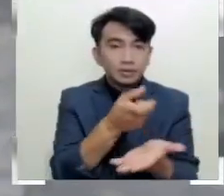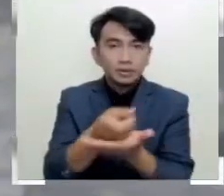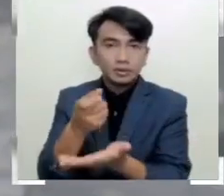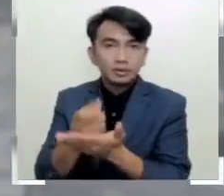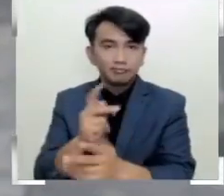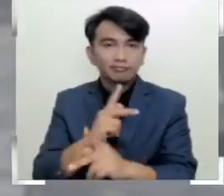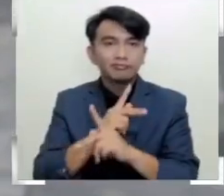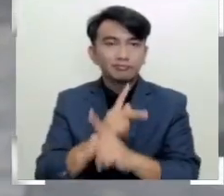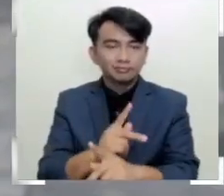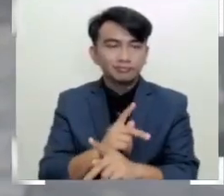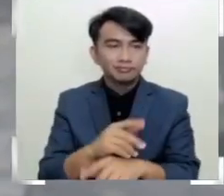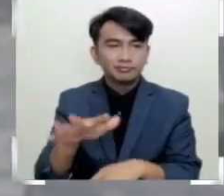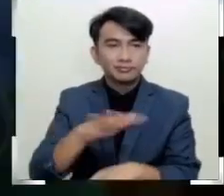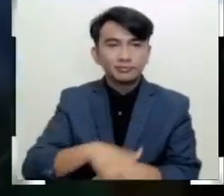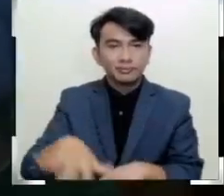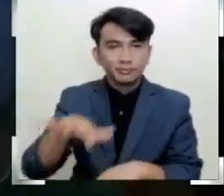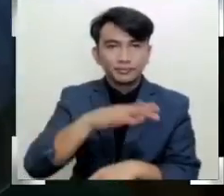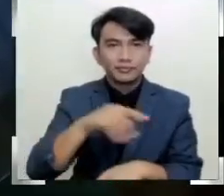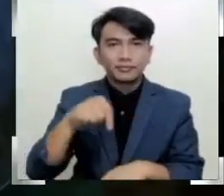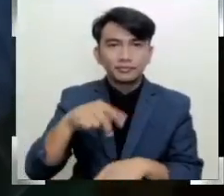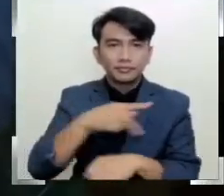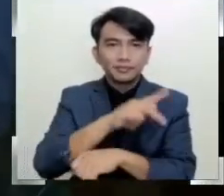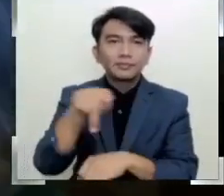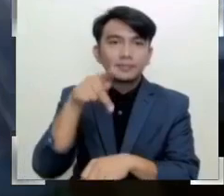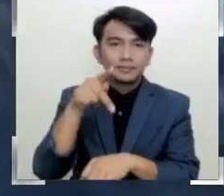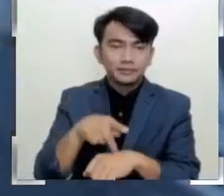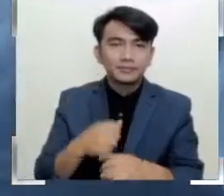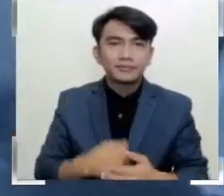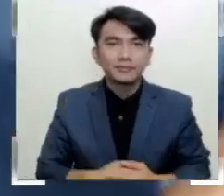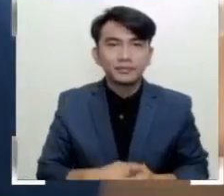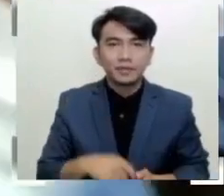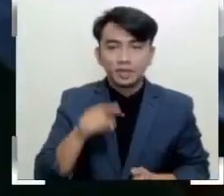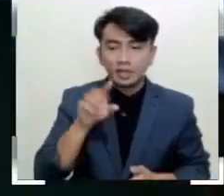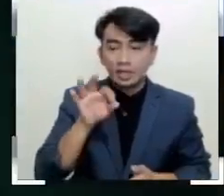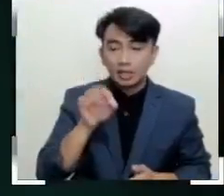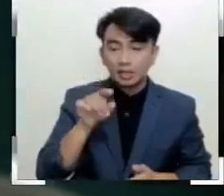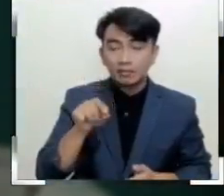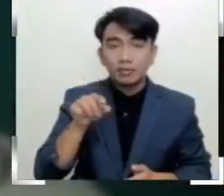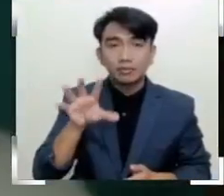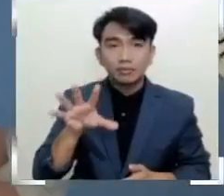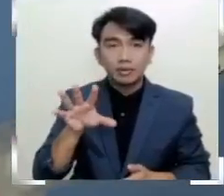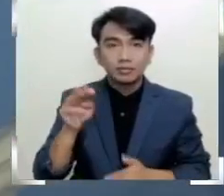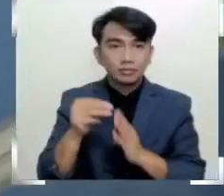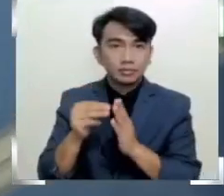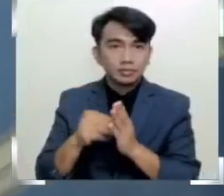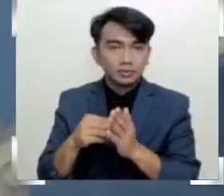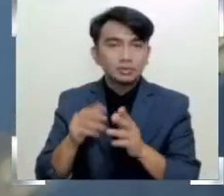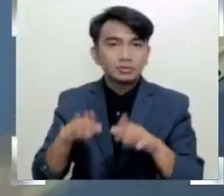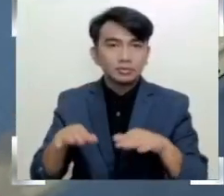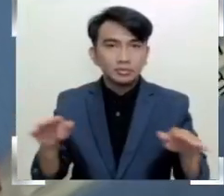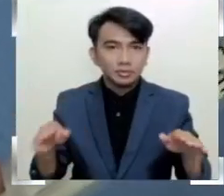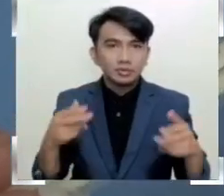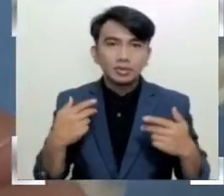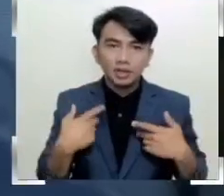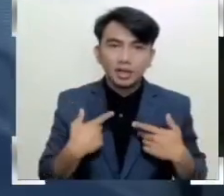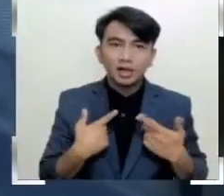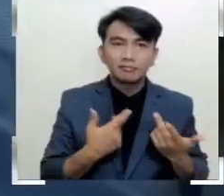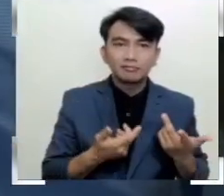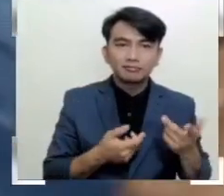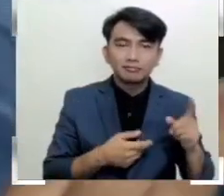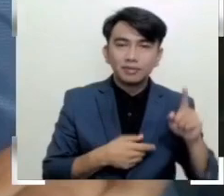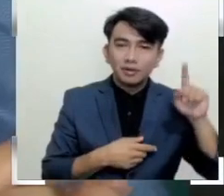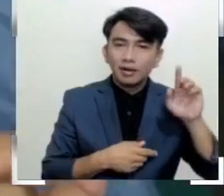sa buong bansa. 9.5 million na bata edad 9 months to 59 months o below 5 years old ang